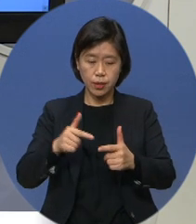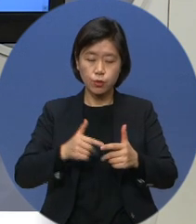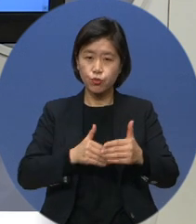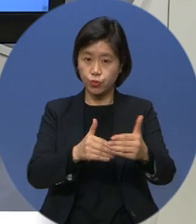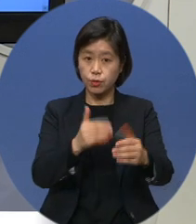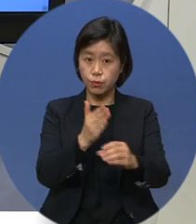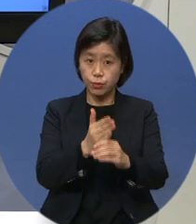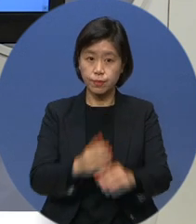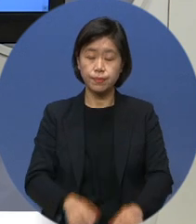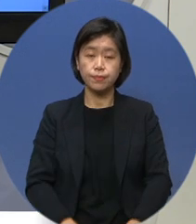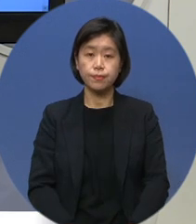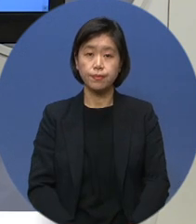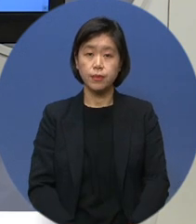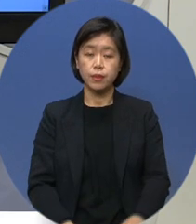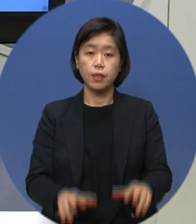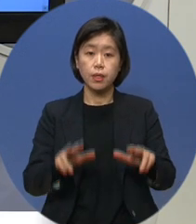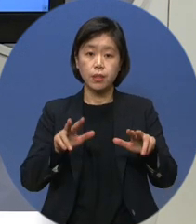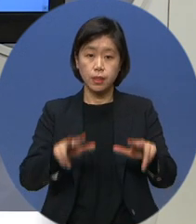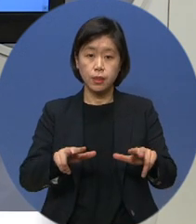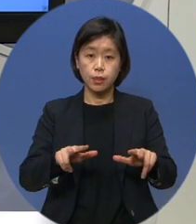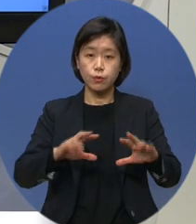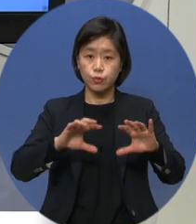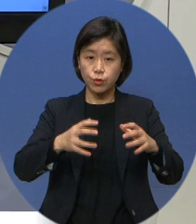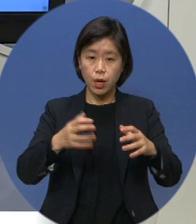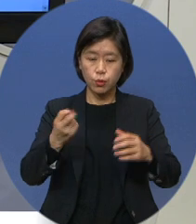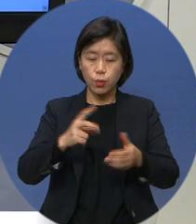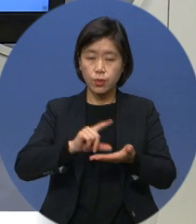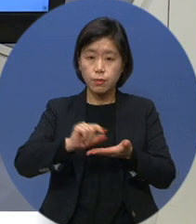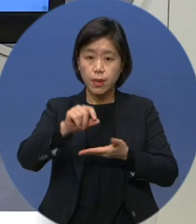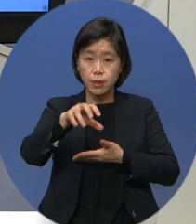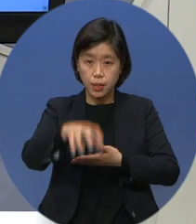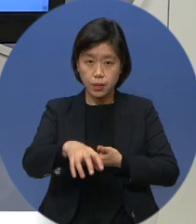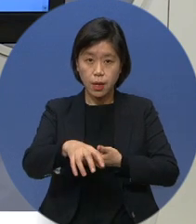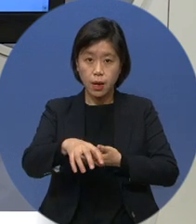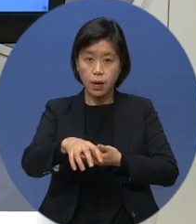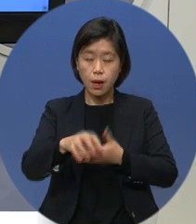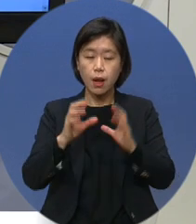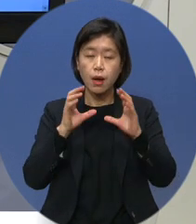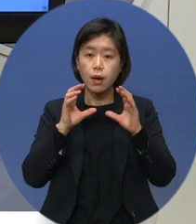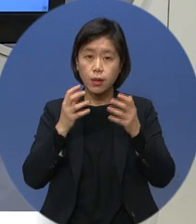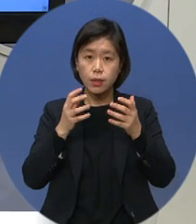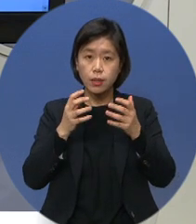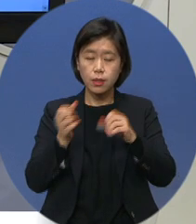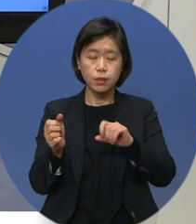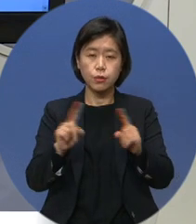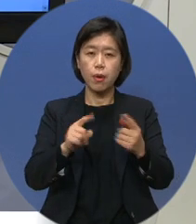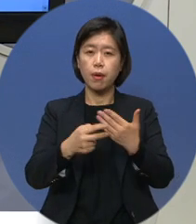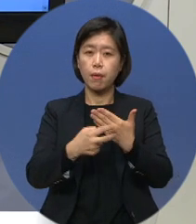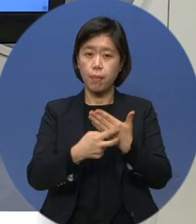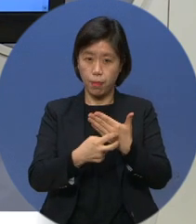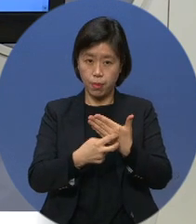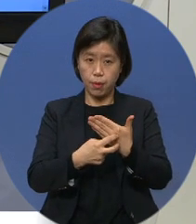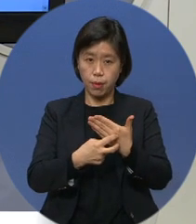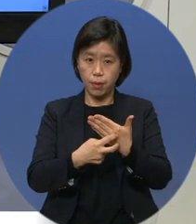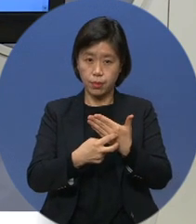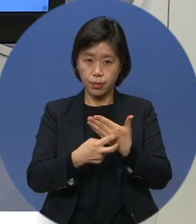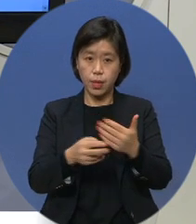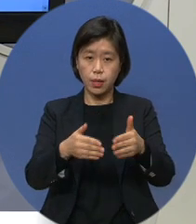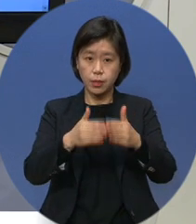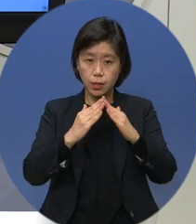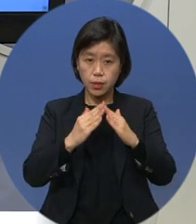반면 현행법을 서는 9 까똑 또는 지방자치단체가 00 어린이 재활병원 을 설치 또는 지정